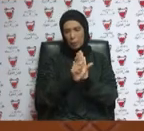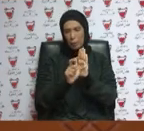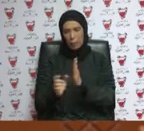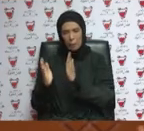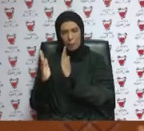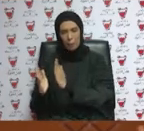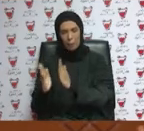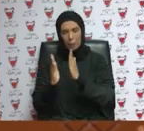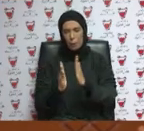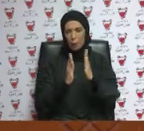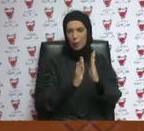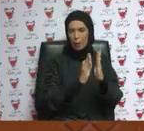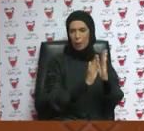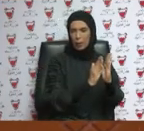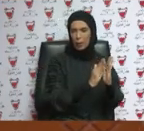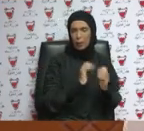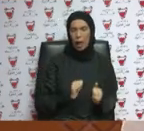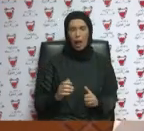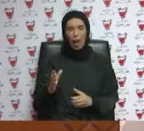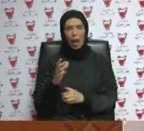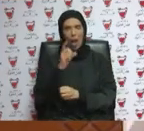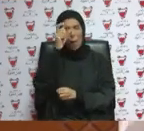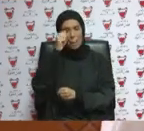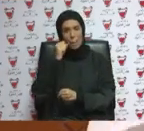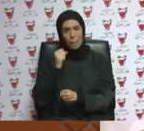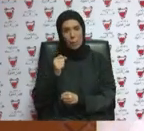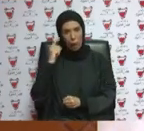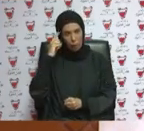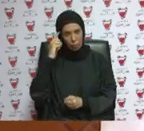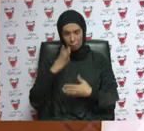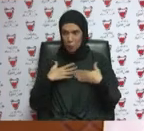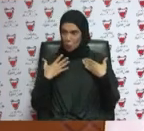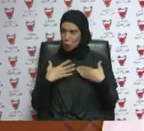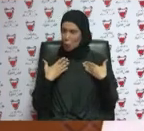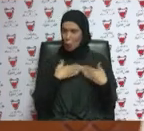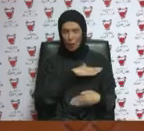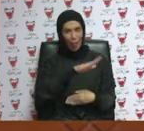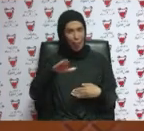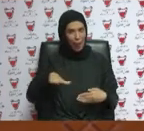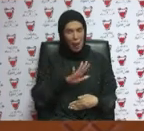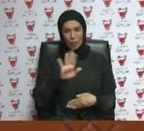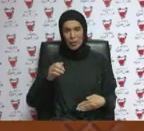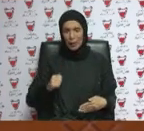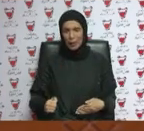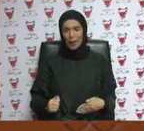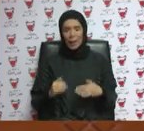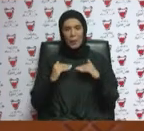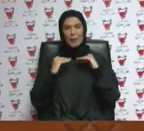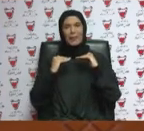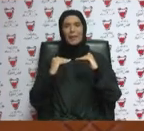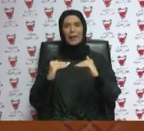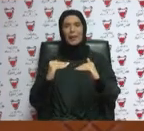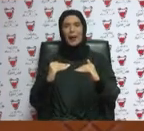الترتيب وهذا الحفظ الذي يجعل العاقل مسرور ويجعلنا آمنين.